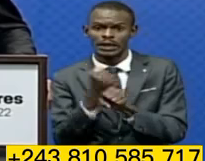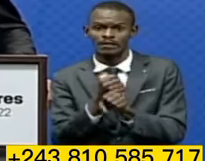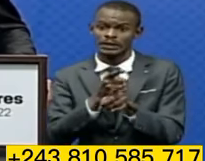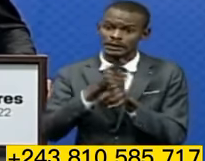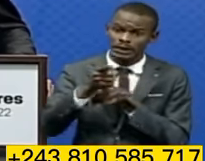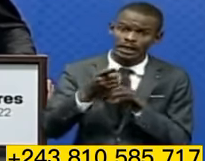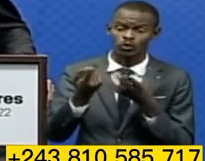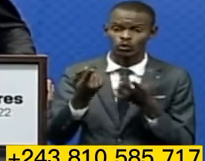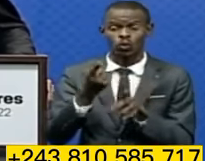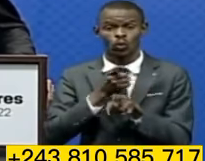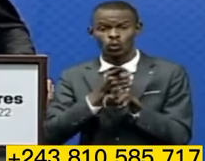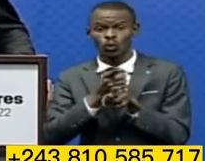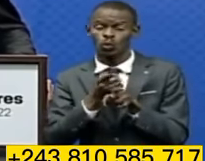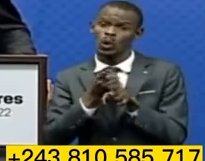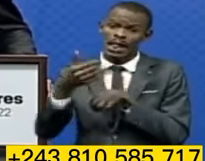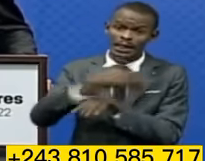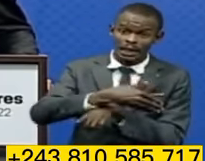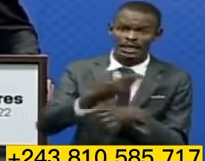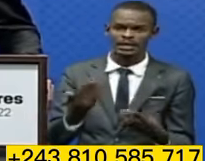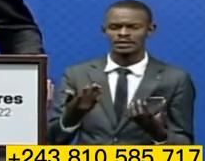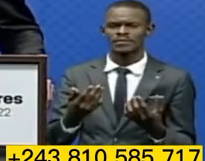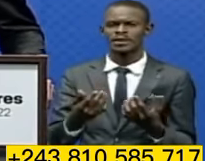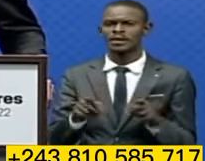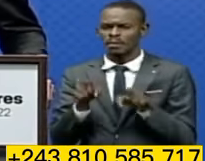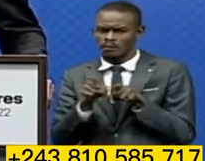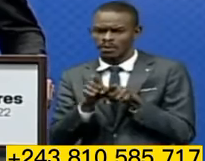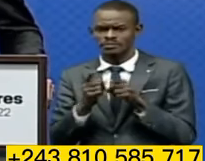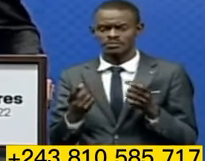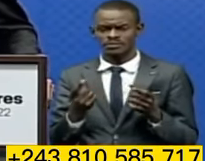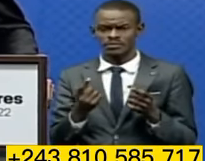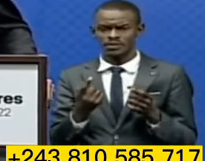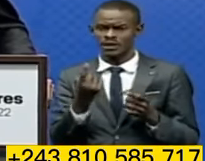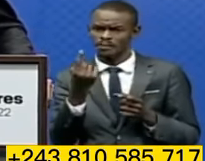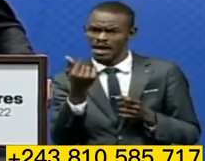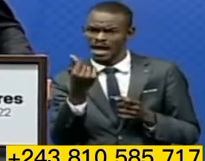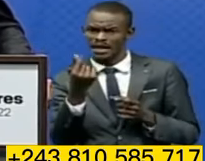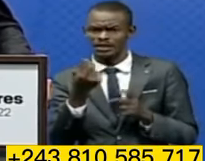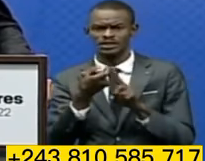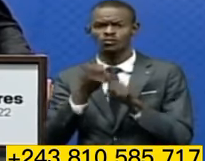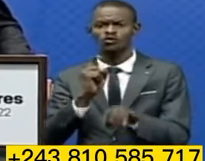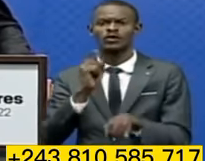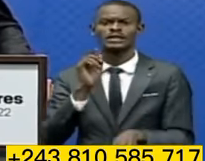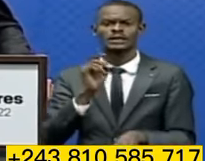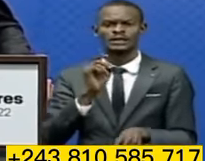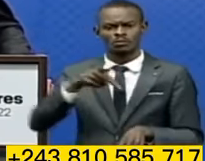va générer dans les provinces du Bas-Uele et de l'Ituri, les recettes fiscales qui en découlent et le développement